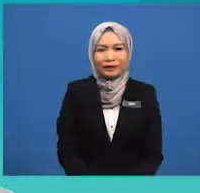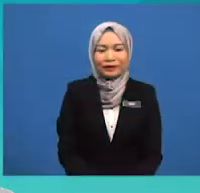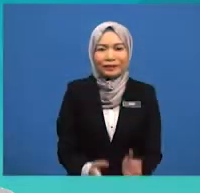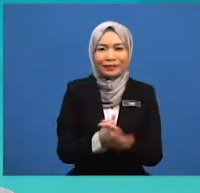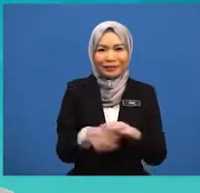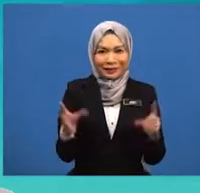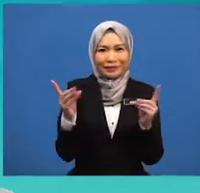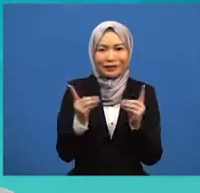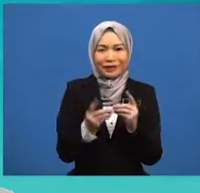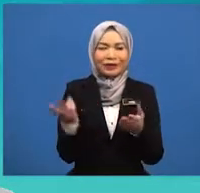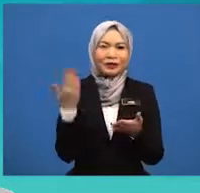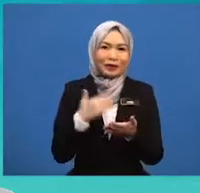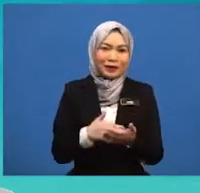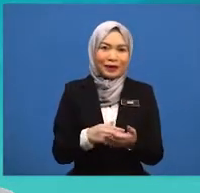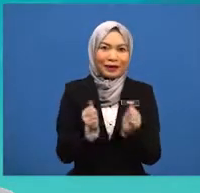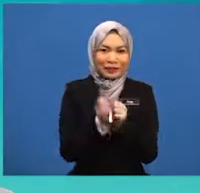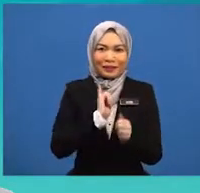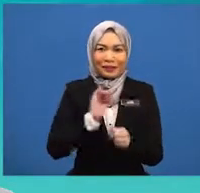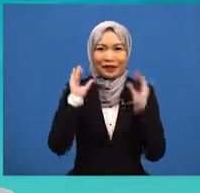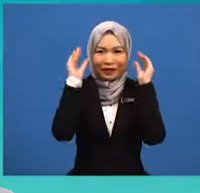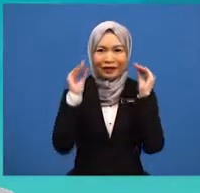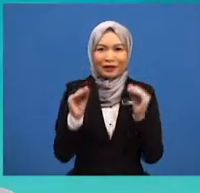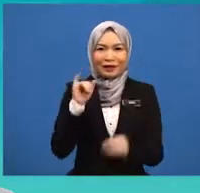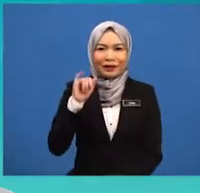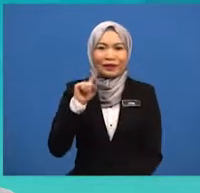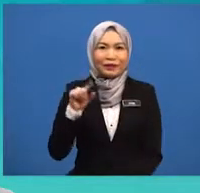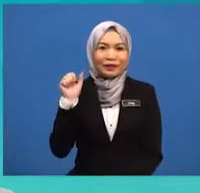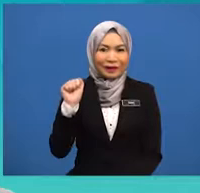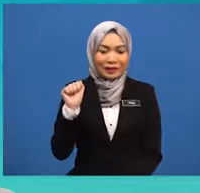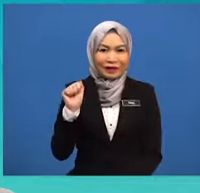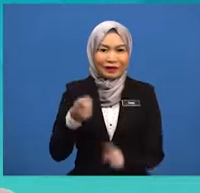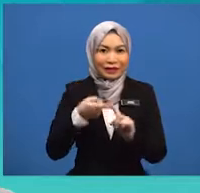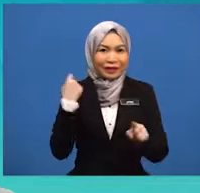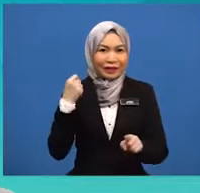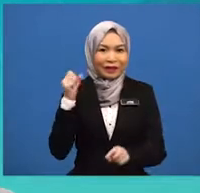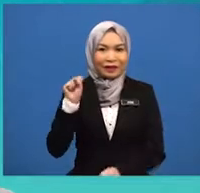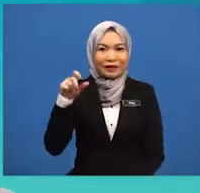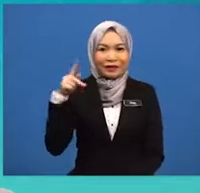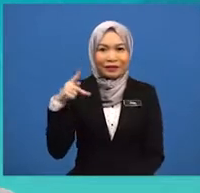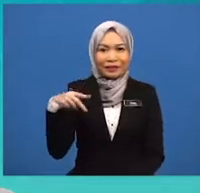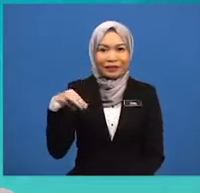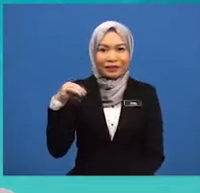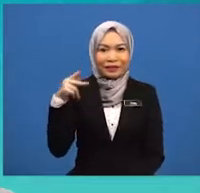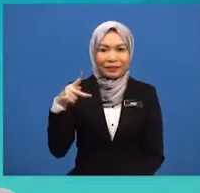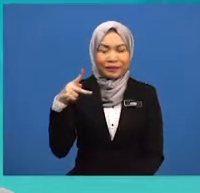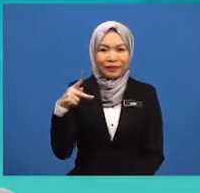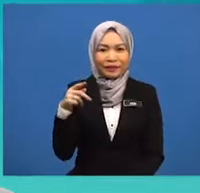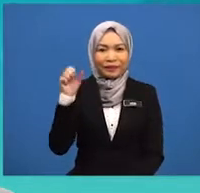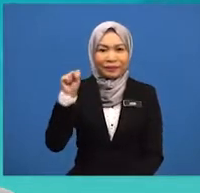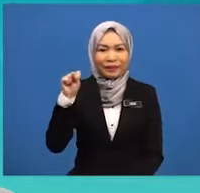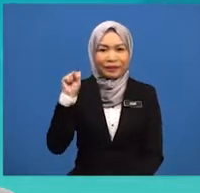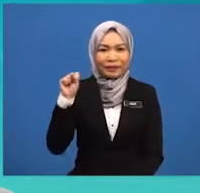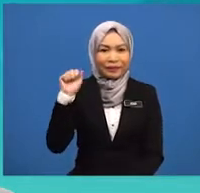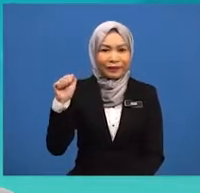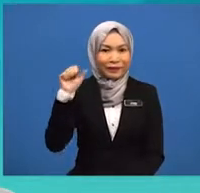Selamat bertemu kembali bersama saya, Cikgu Nur Izawati binti Osman dari SMK Sultan Salahuddin